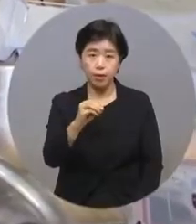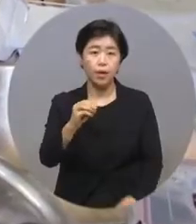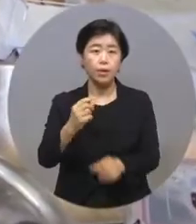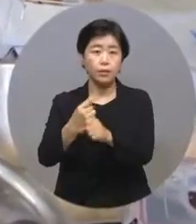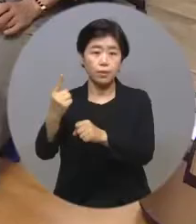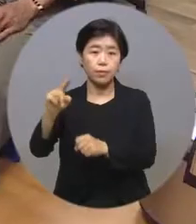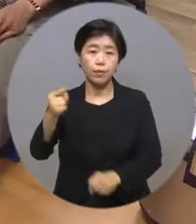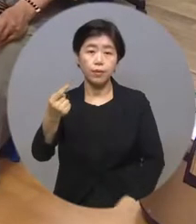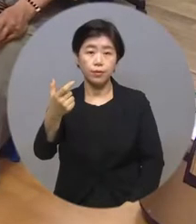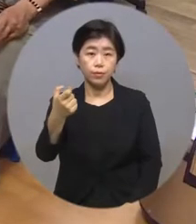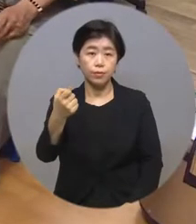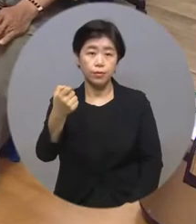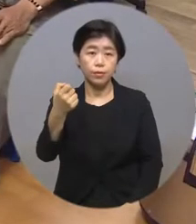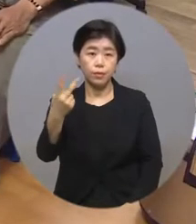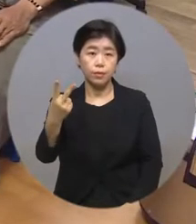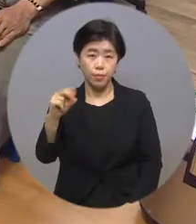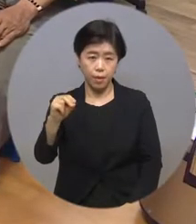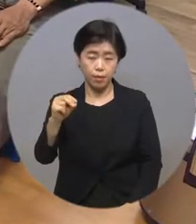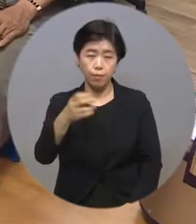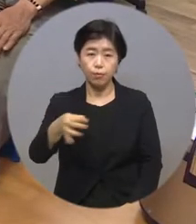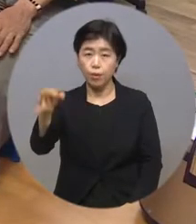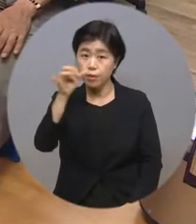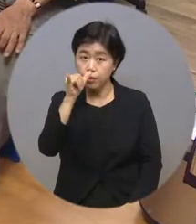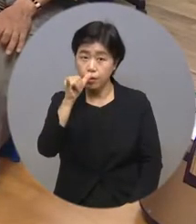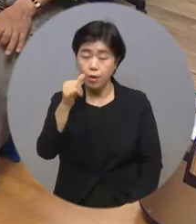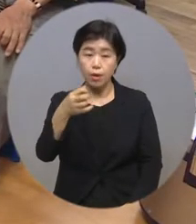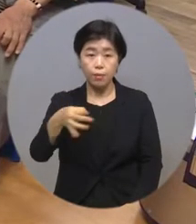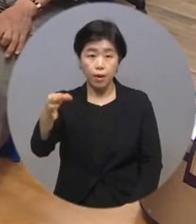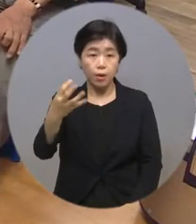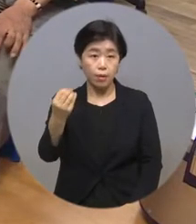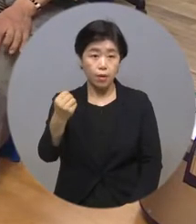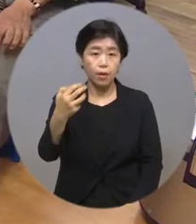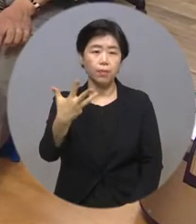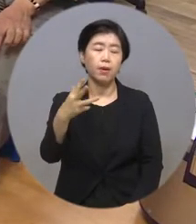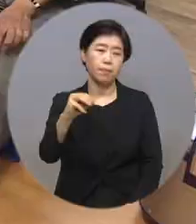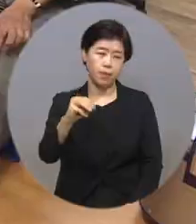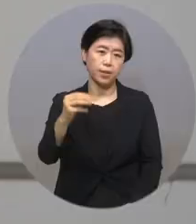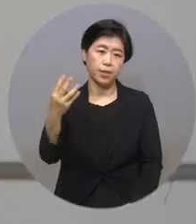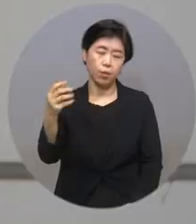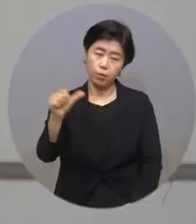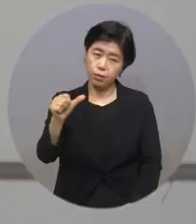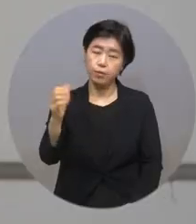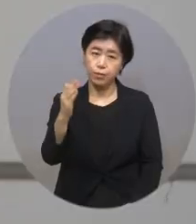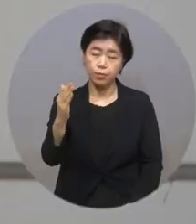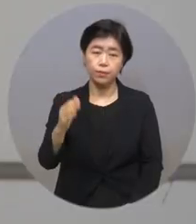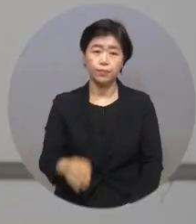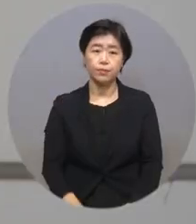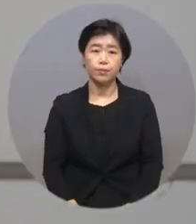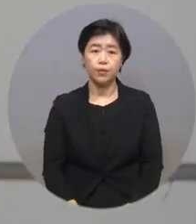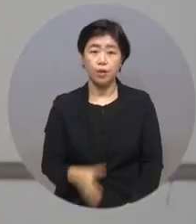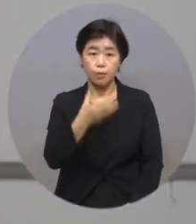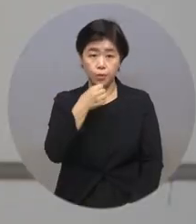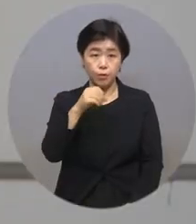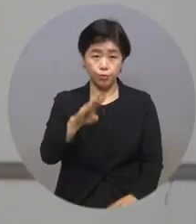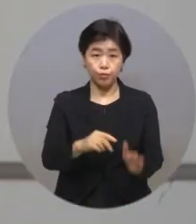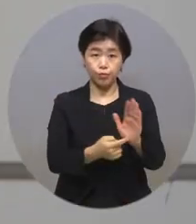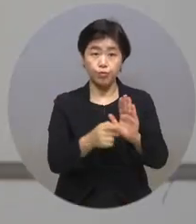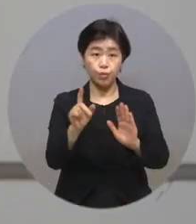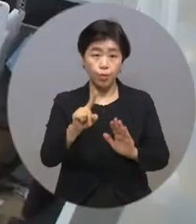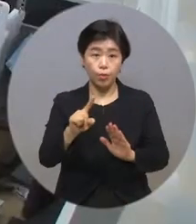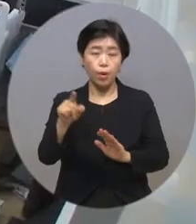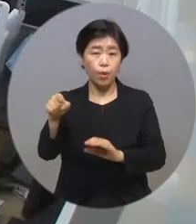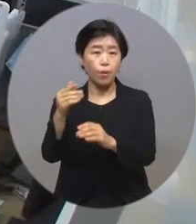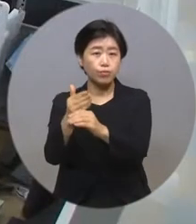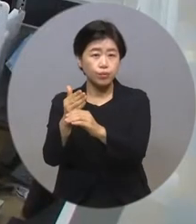올랐습니다 이는 올해 대비 8만 4,160 원 오른 수치 입니다 복지부는 기준 중위소득 인상에 따라